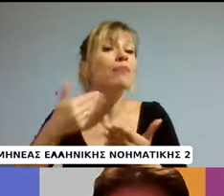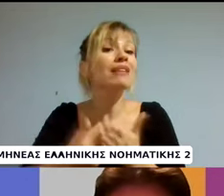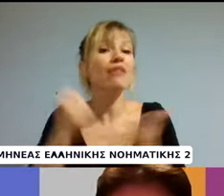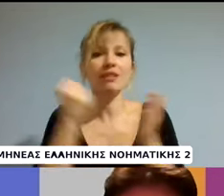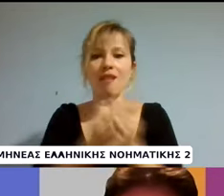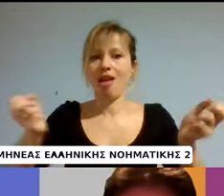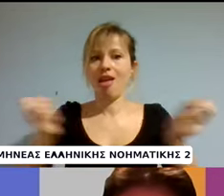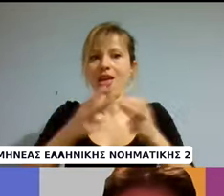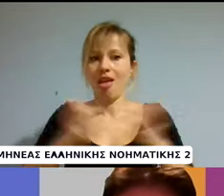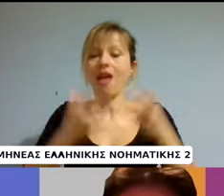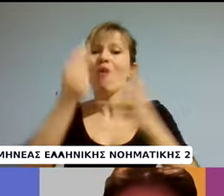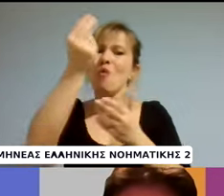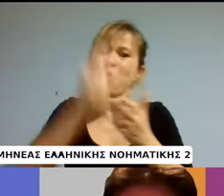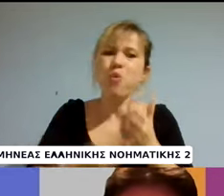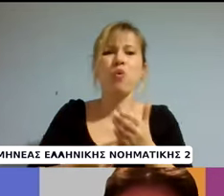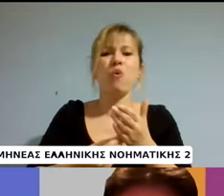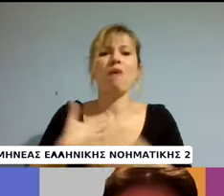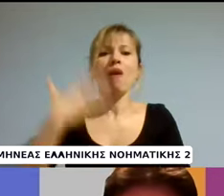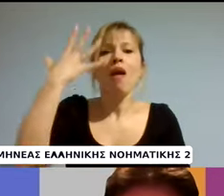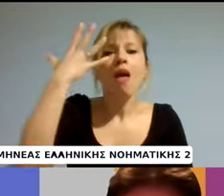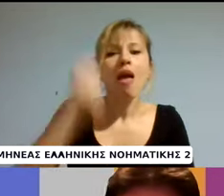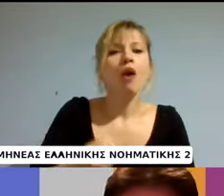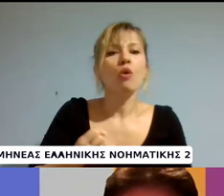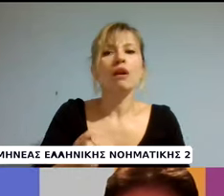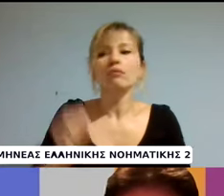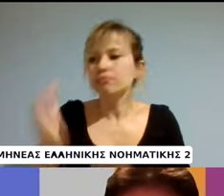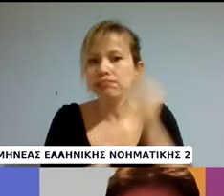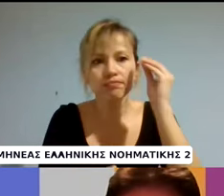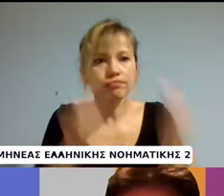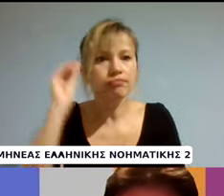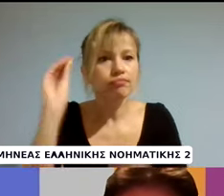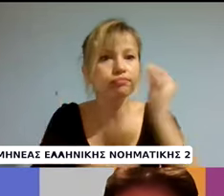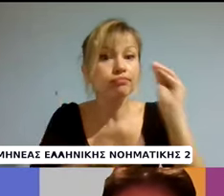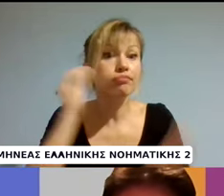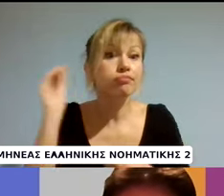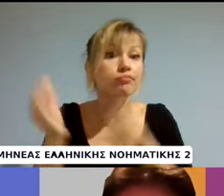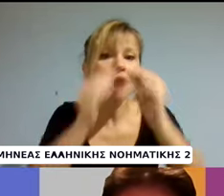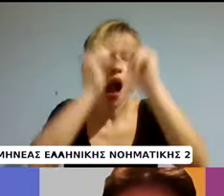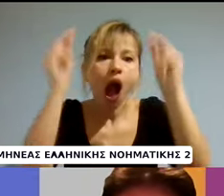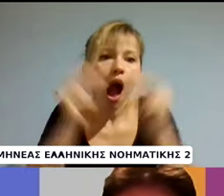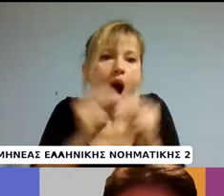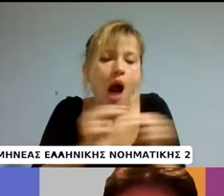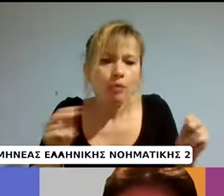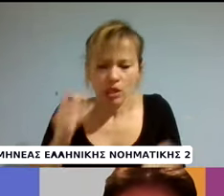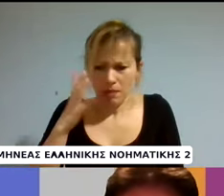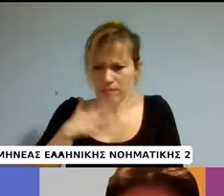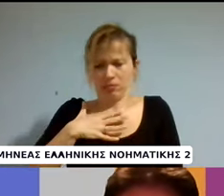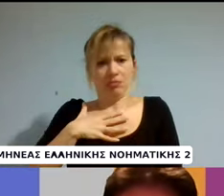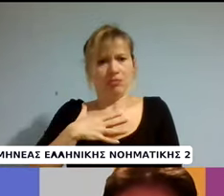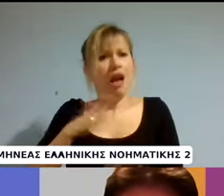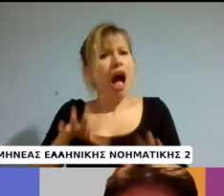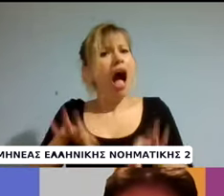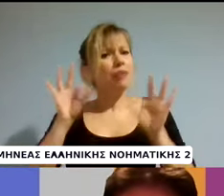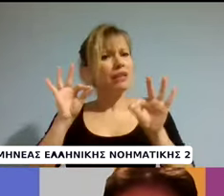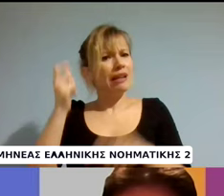έχουμε πολλά πάρεργα που συμβαίνουν και πολλές φορές καλούμαστε να κάνουμε πράγματα που δεν είναι ξεκάθαρα